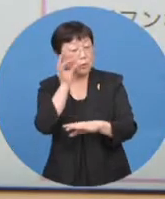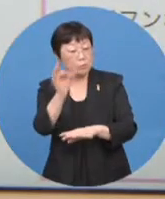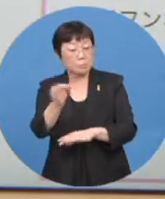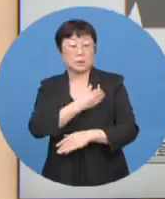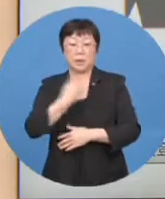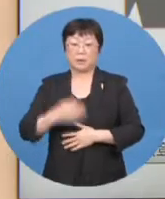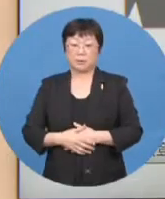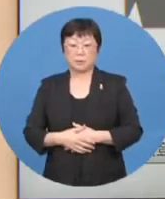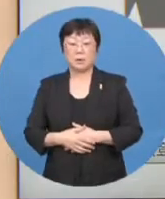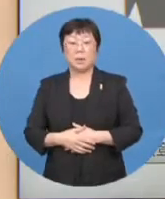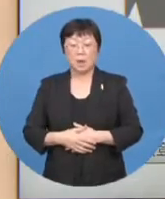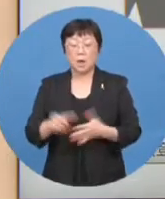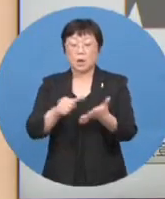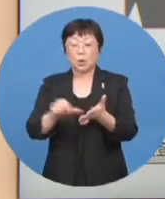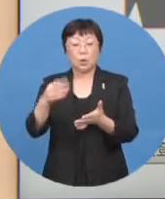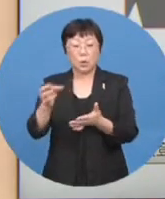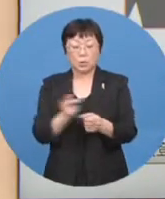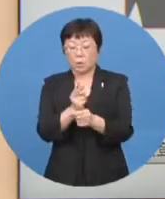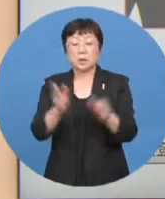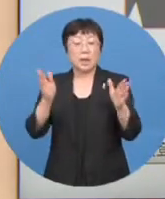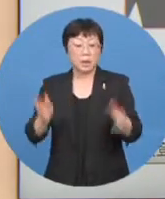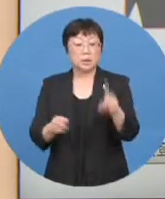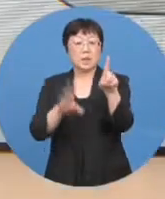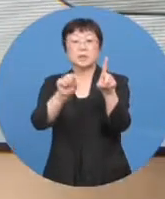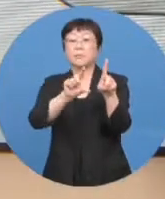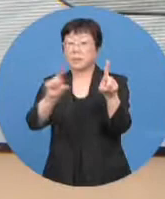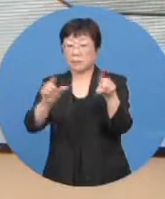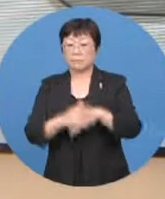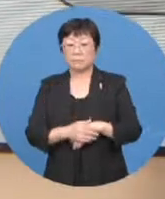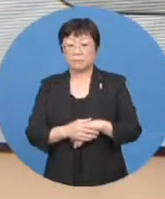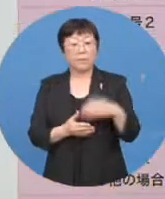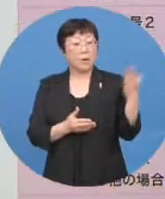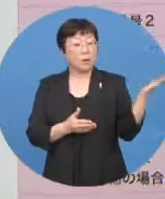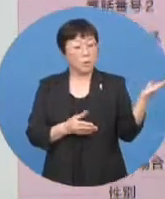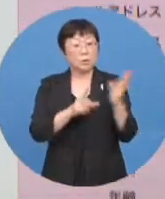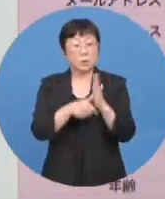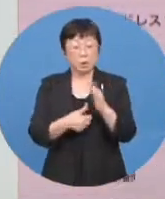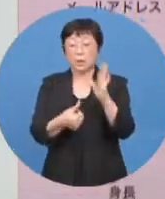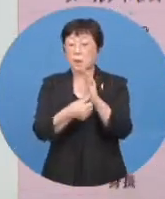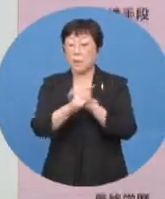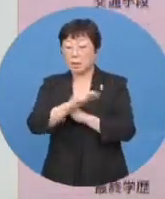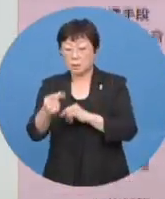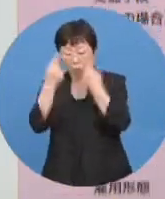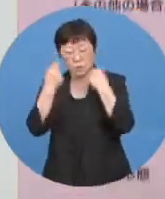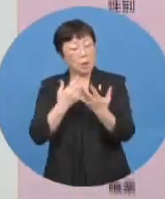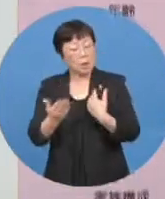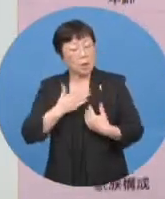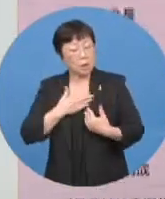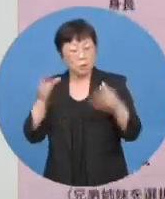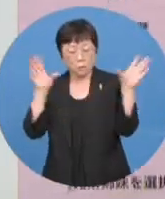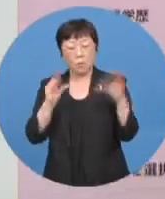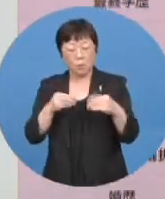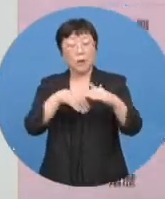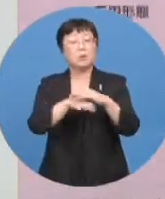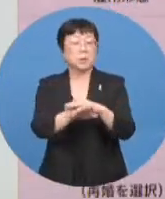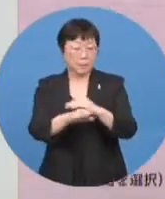ます。登録料は2年間で1万円です。この段階では名前など個人を特定できる情報は伏